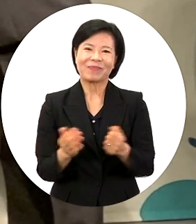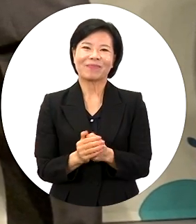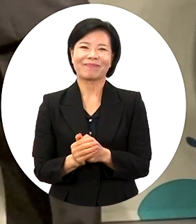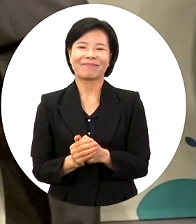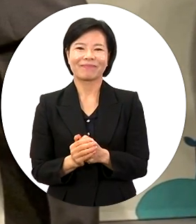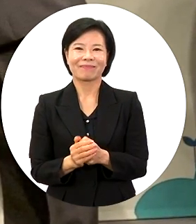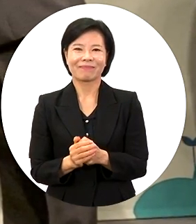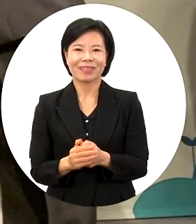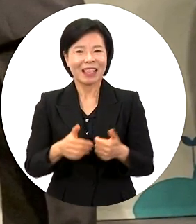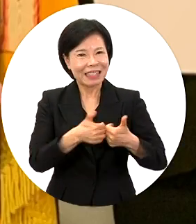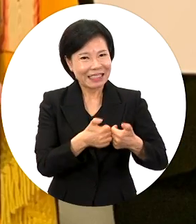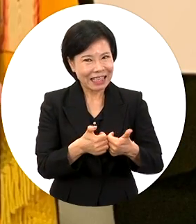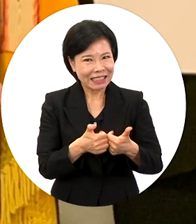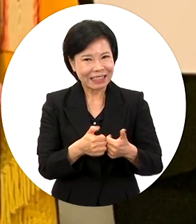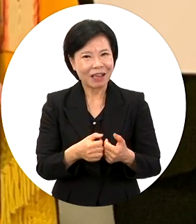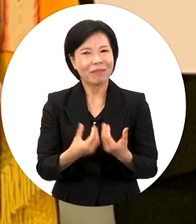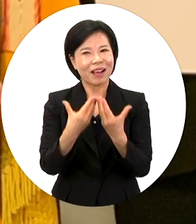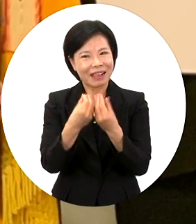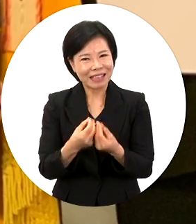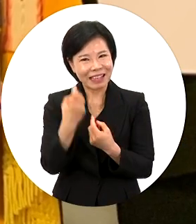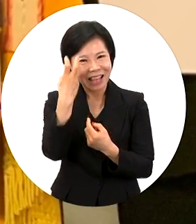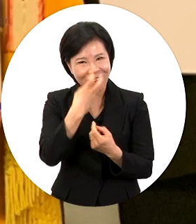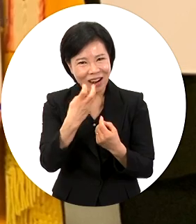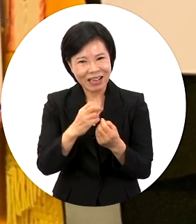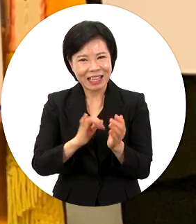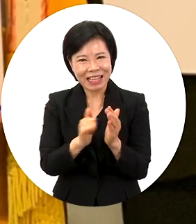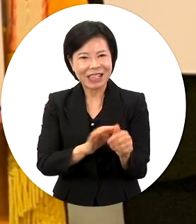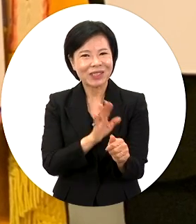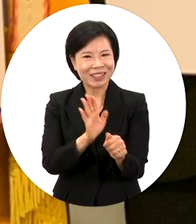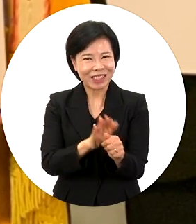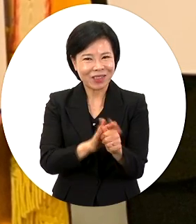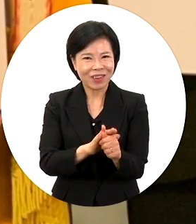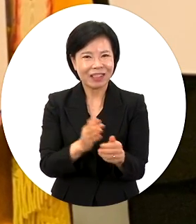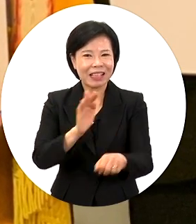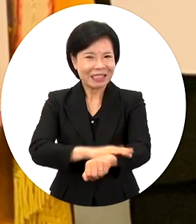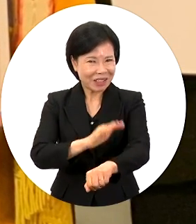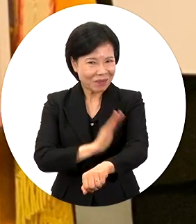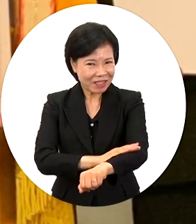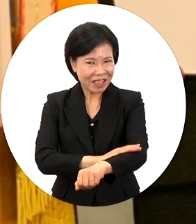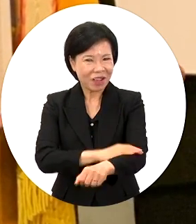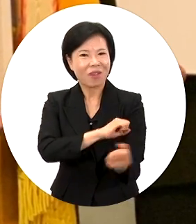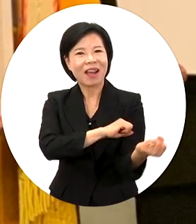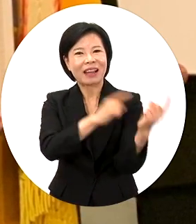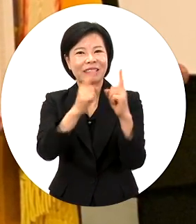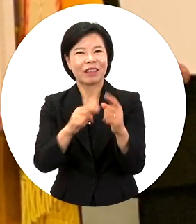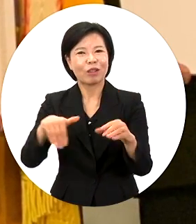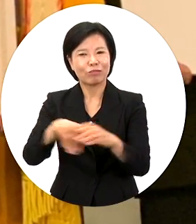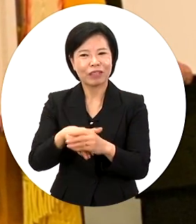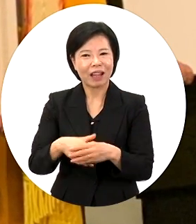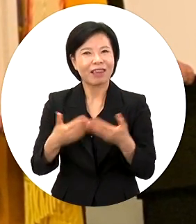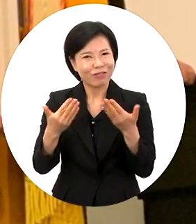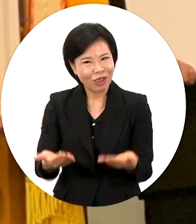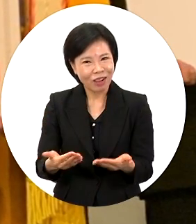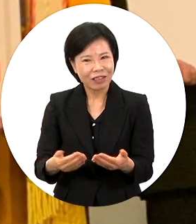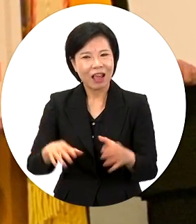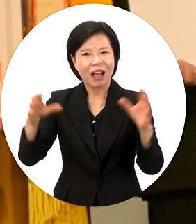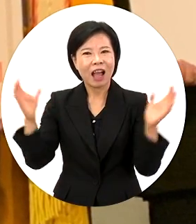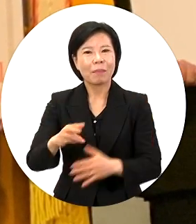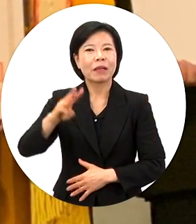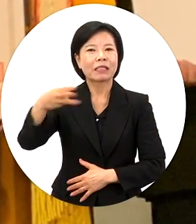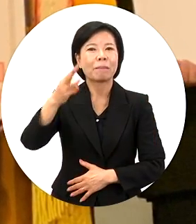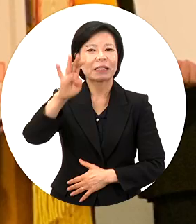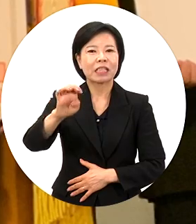제공하고 있습니다. 상담, 사례 관리, 가족 지원, 직업 재활, 문화 여가 등